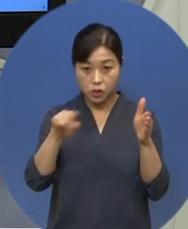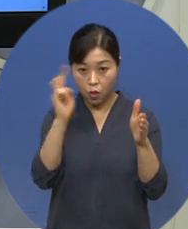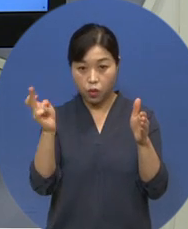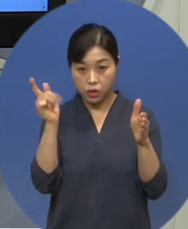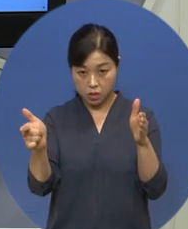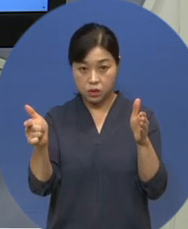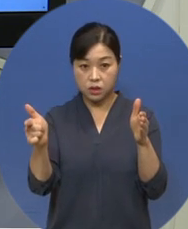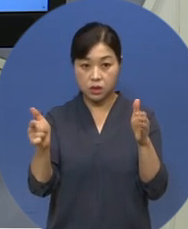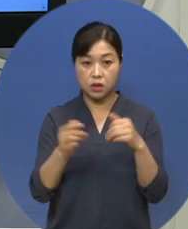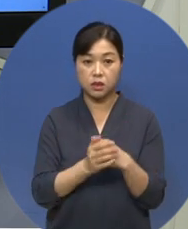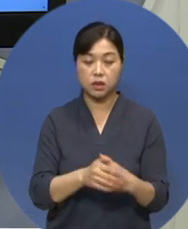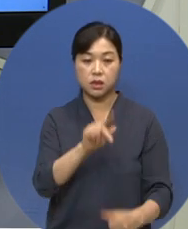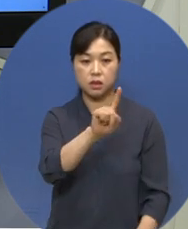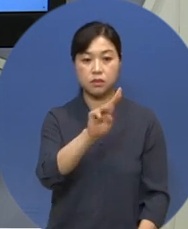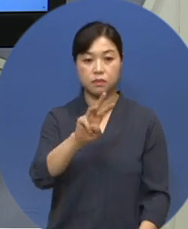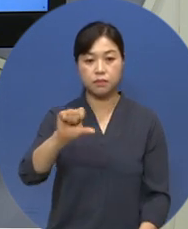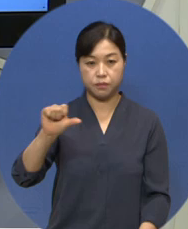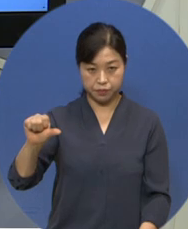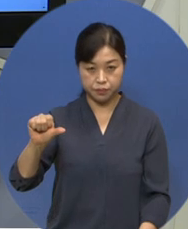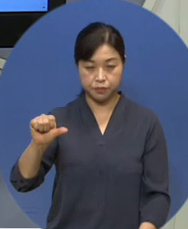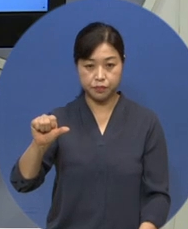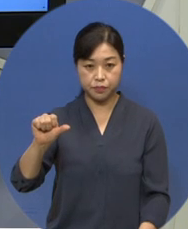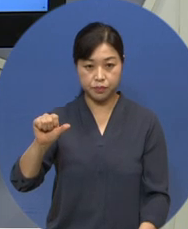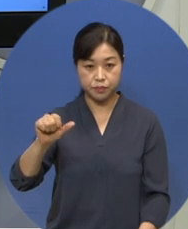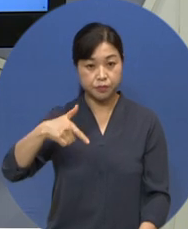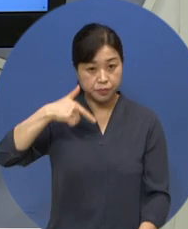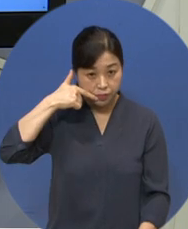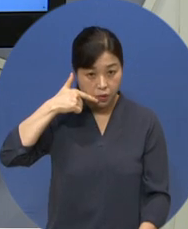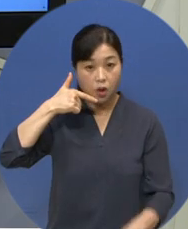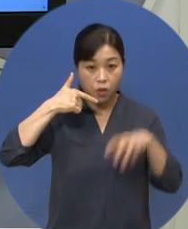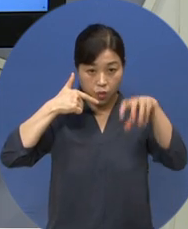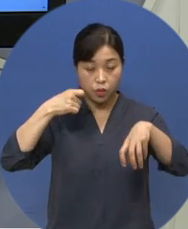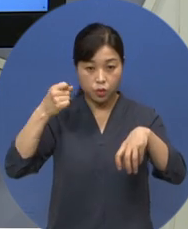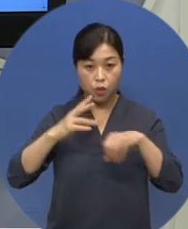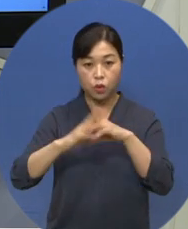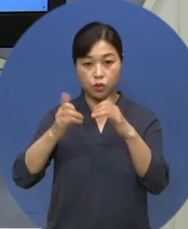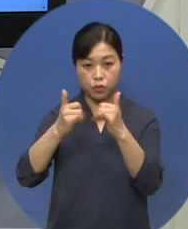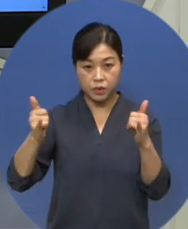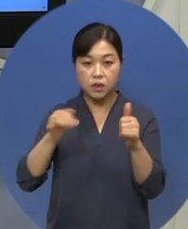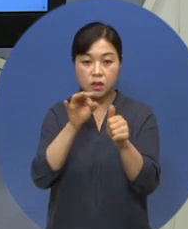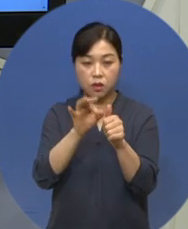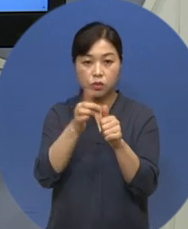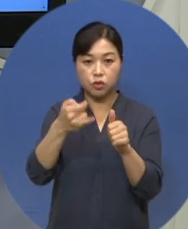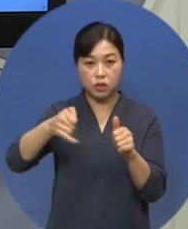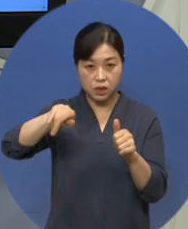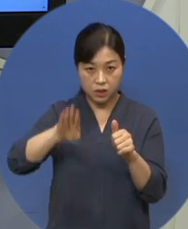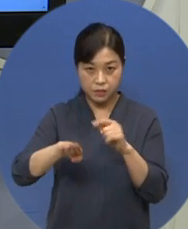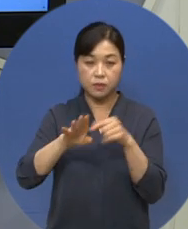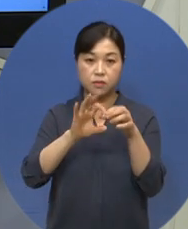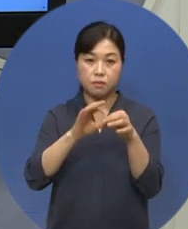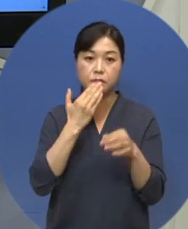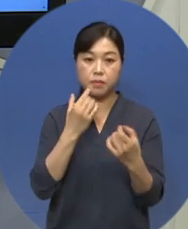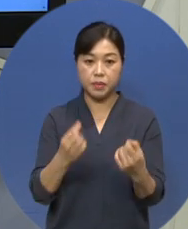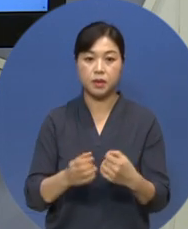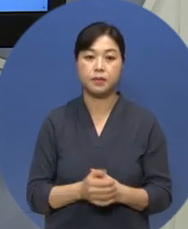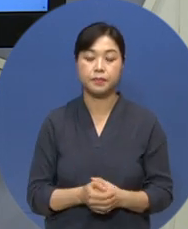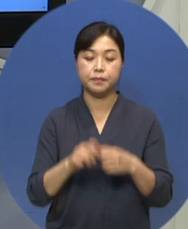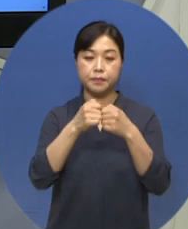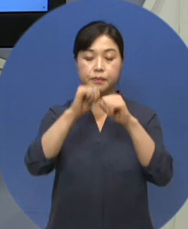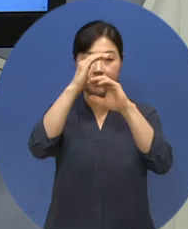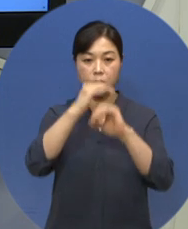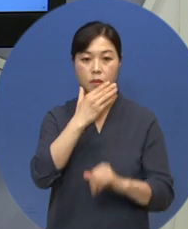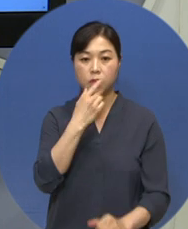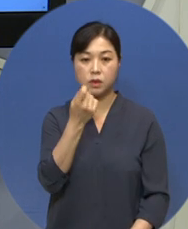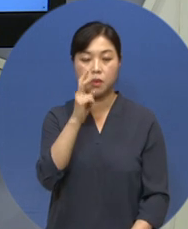135 콜센터와 국민연금 누리집 등을 통해 이용 가능합니다 이밖에 자세한 사항은